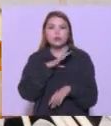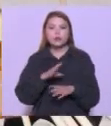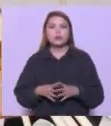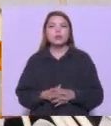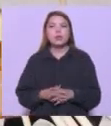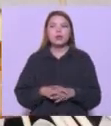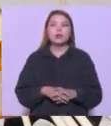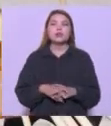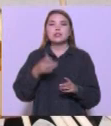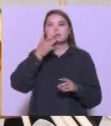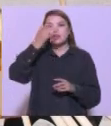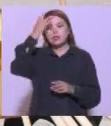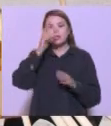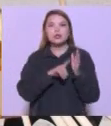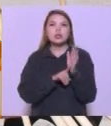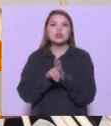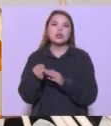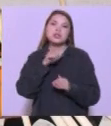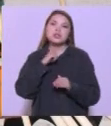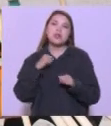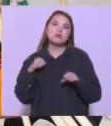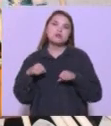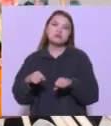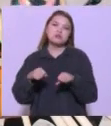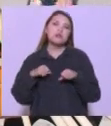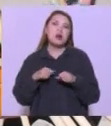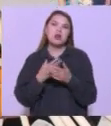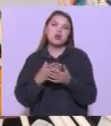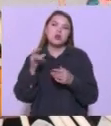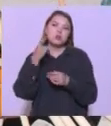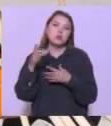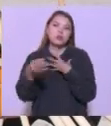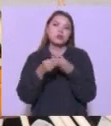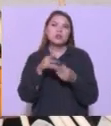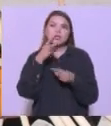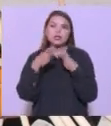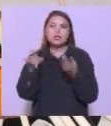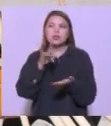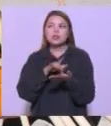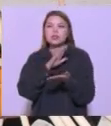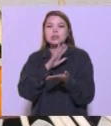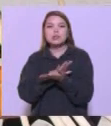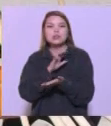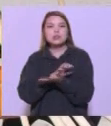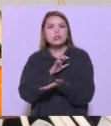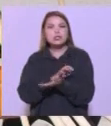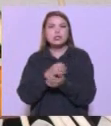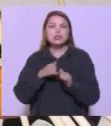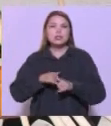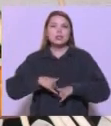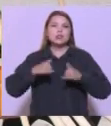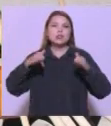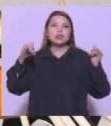өтіп тұр. Жаз болғалы біз баламен коляскамен күнде шығамыз сыртқа. И қаланың ластануы күннен күнге